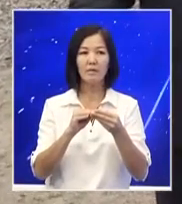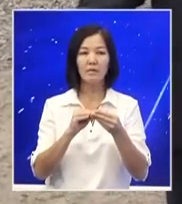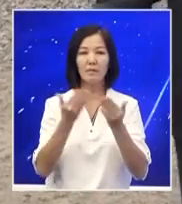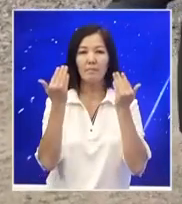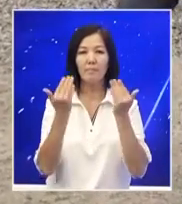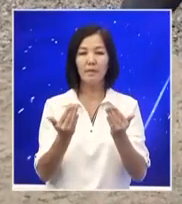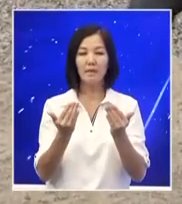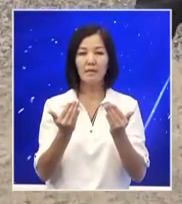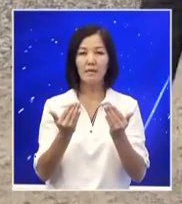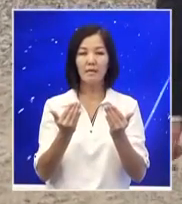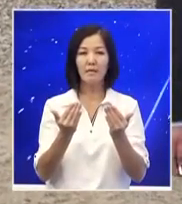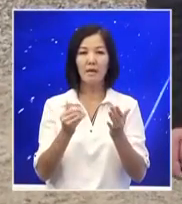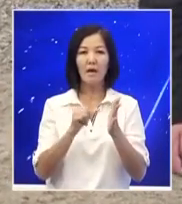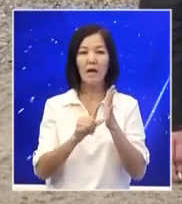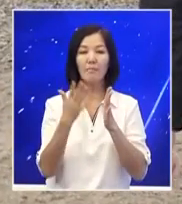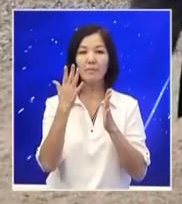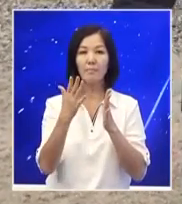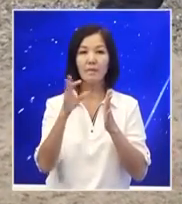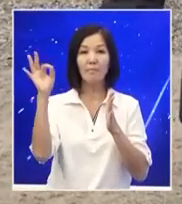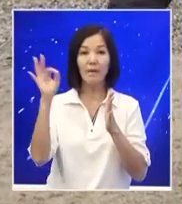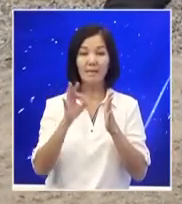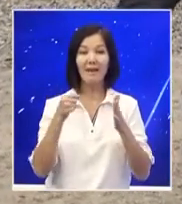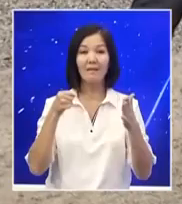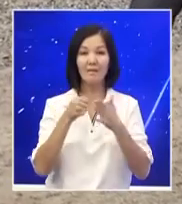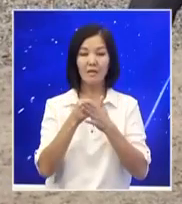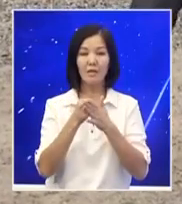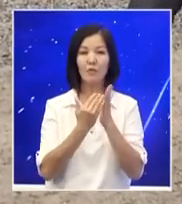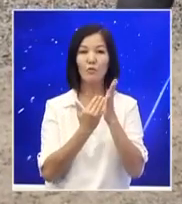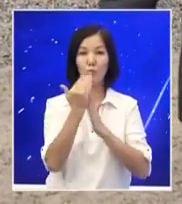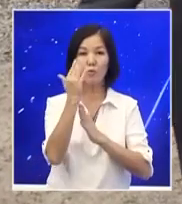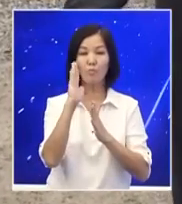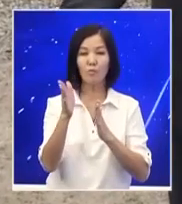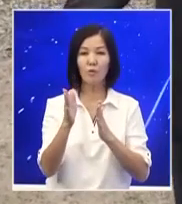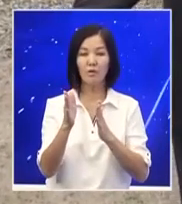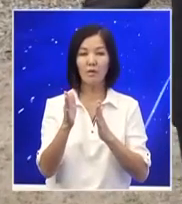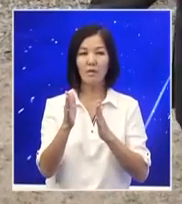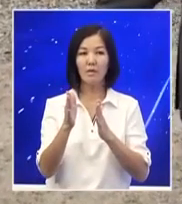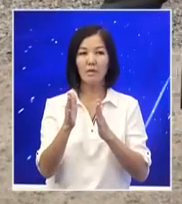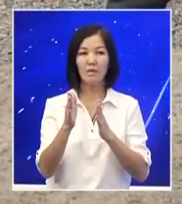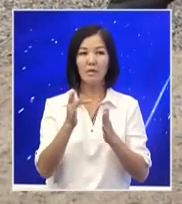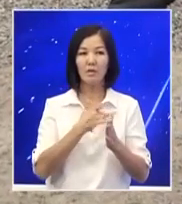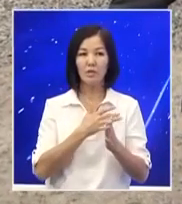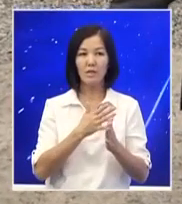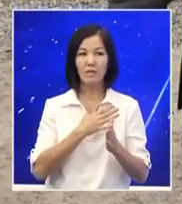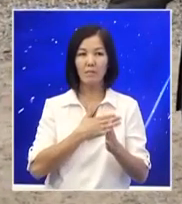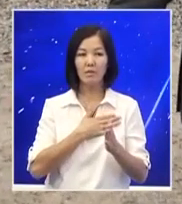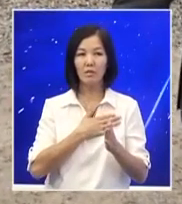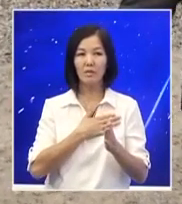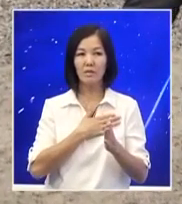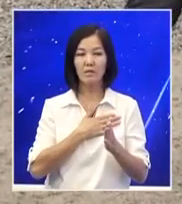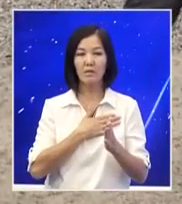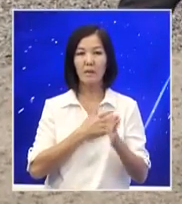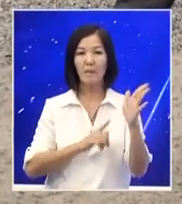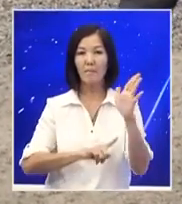Бил біз 65%-ға барамыз, Асқар Жақпайыш. Мынаның бәрін іске асырса. Және жекеменшік... Начинали мы с